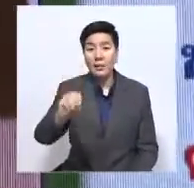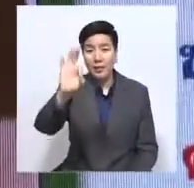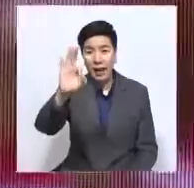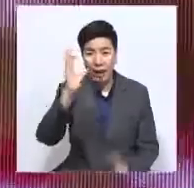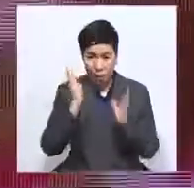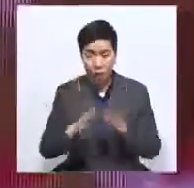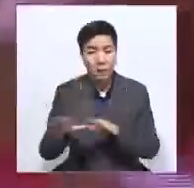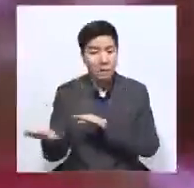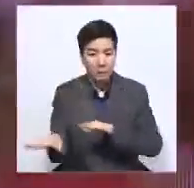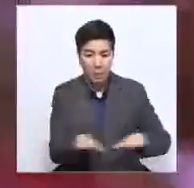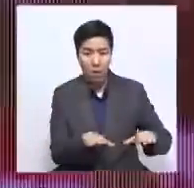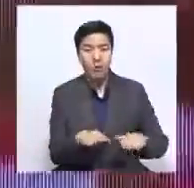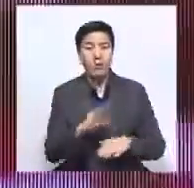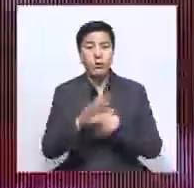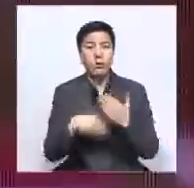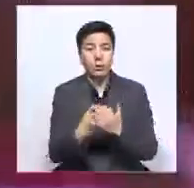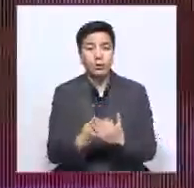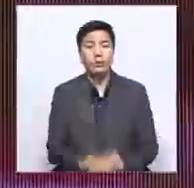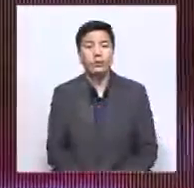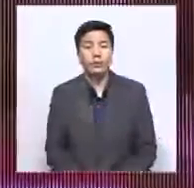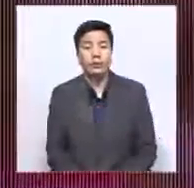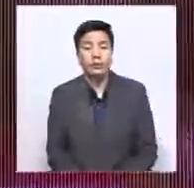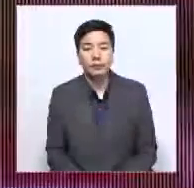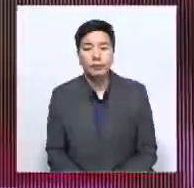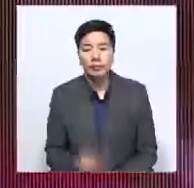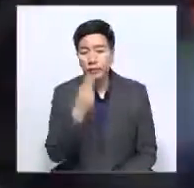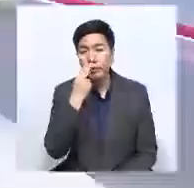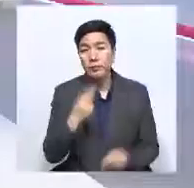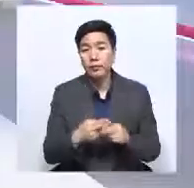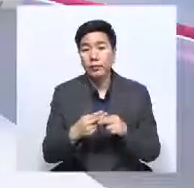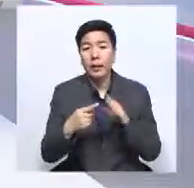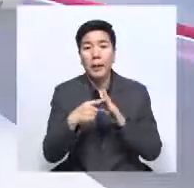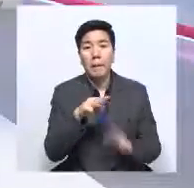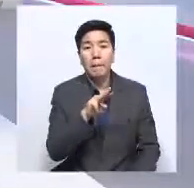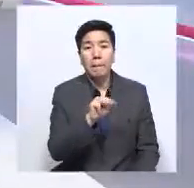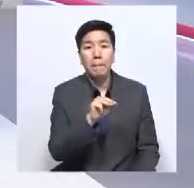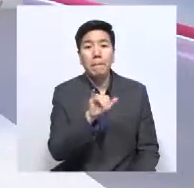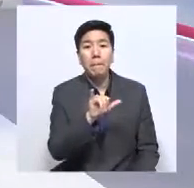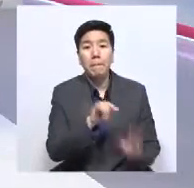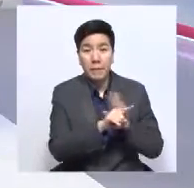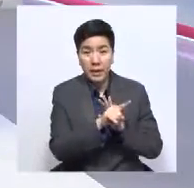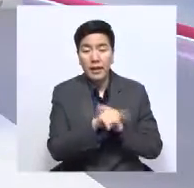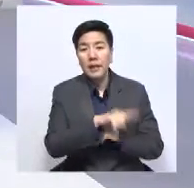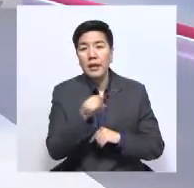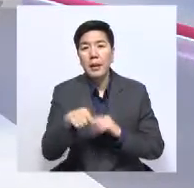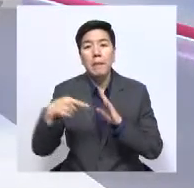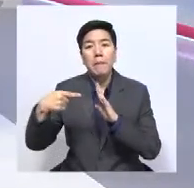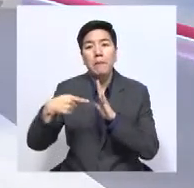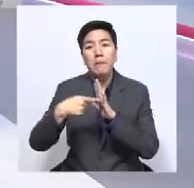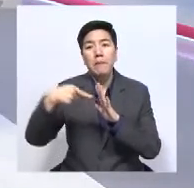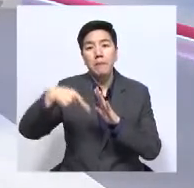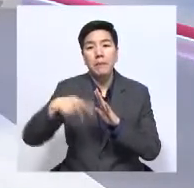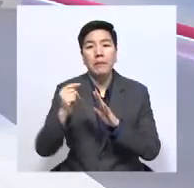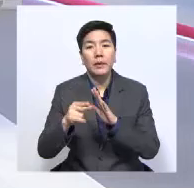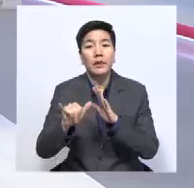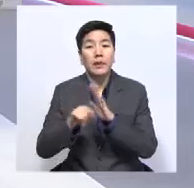าให้ข้อมูลได้ทั้งหมดค่ะ ก็ดูจากที่คุณเมย์พิชนาและก็คุณแพทณปภาเนี่ยได้มีการพูดระหว่างการ